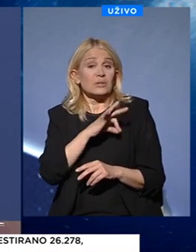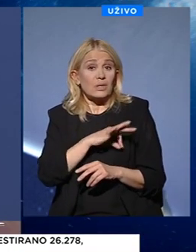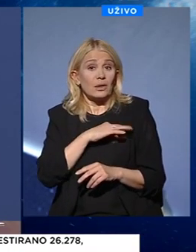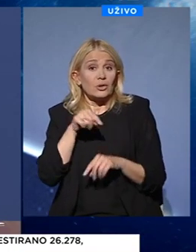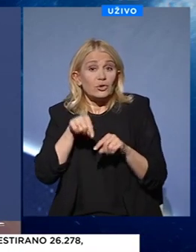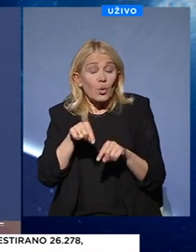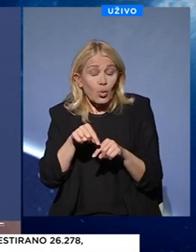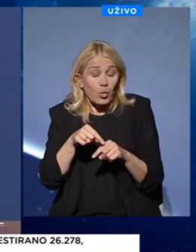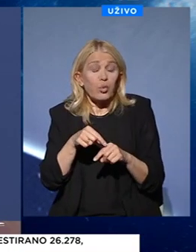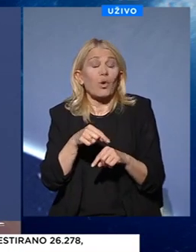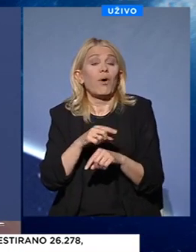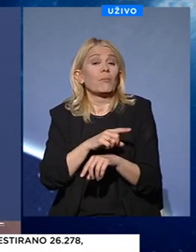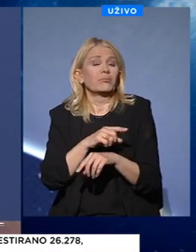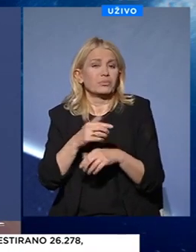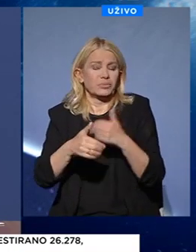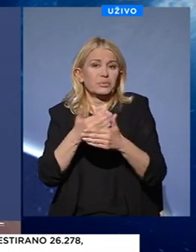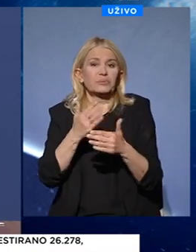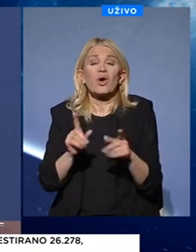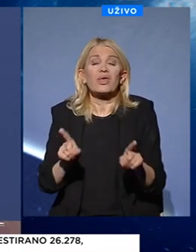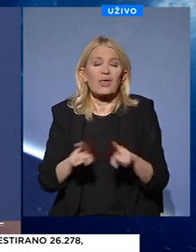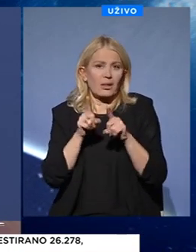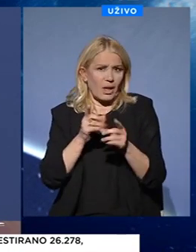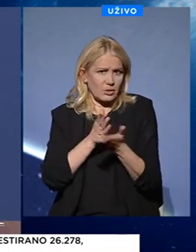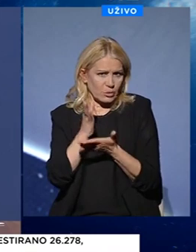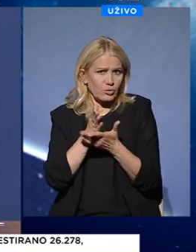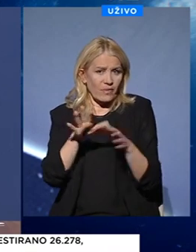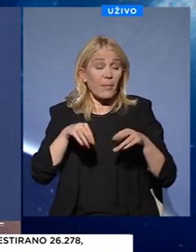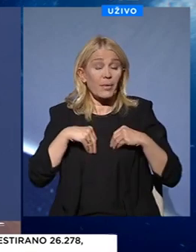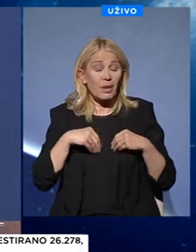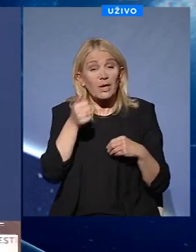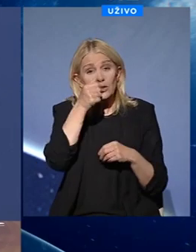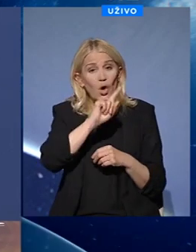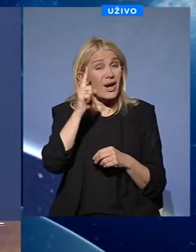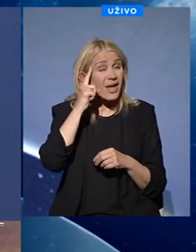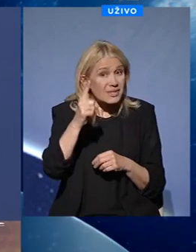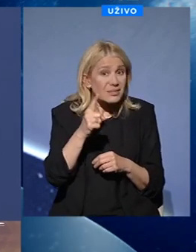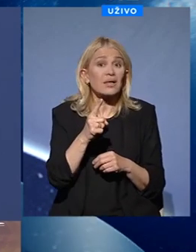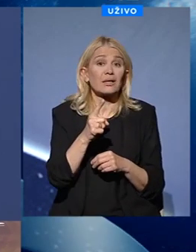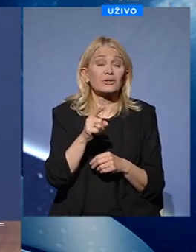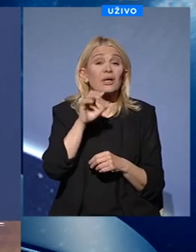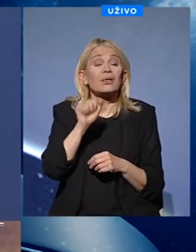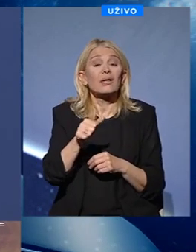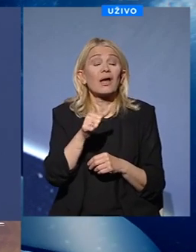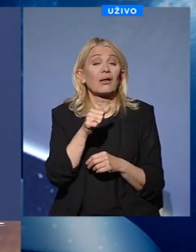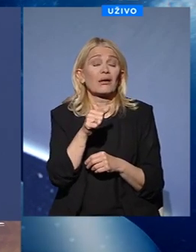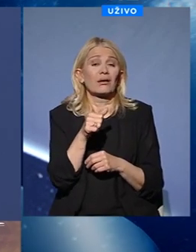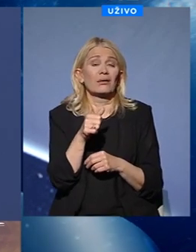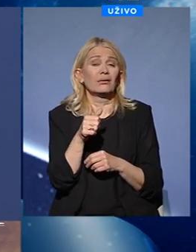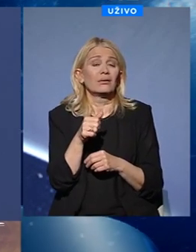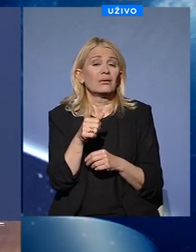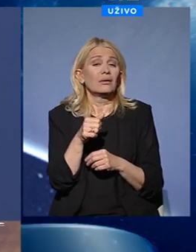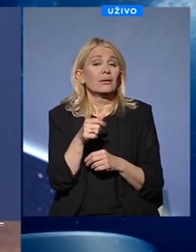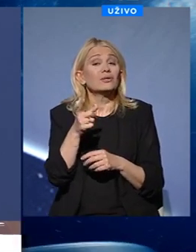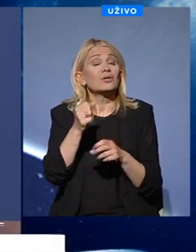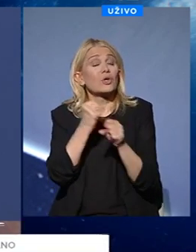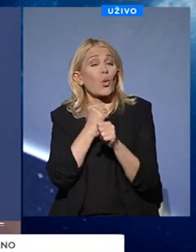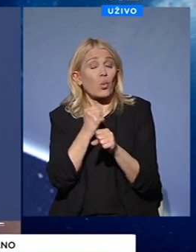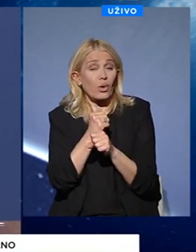ovom periodu za zbrinjavanje hitnih slučajeva. Što ne znači apsolutno da će se